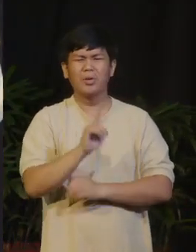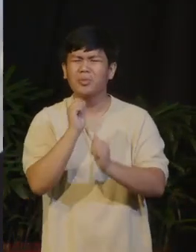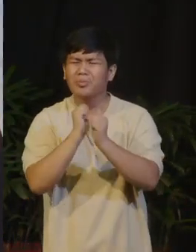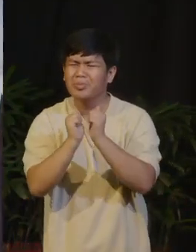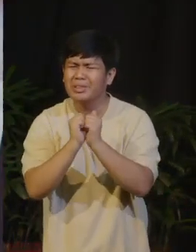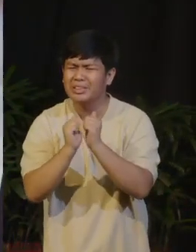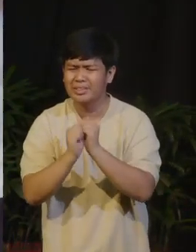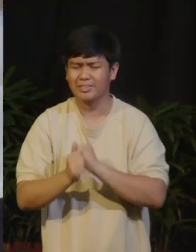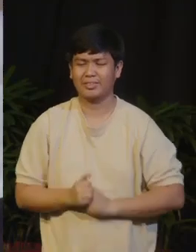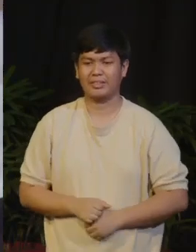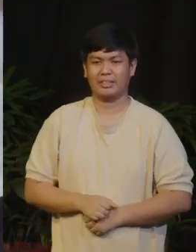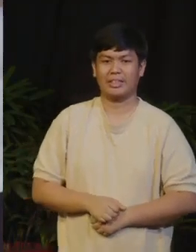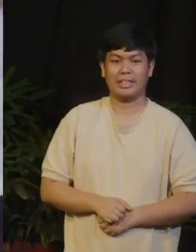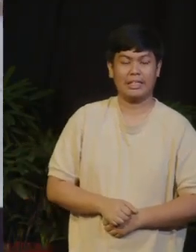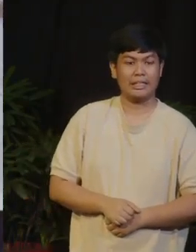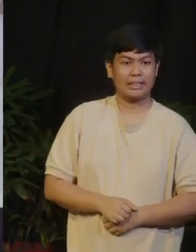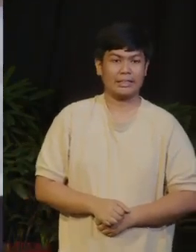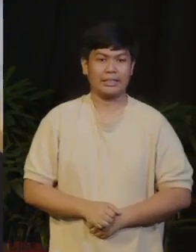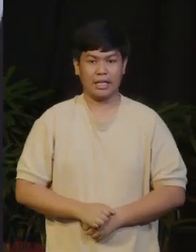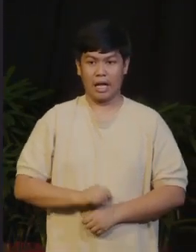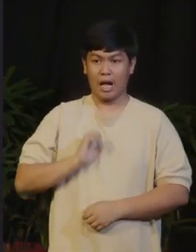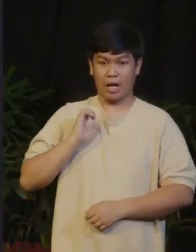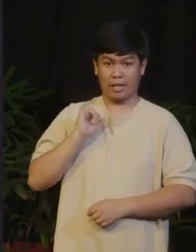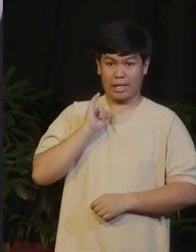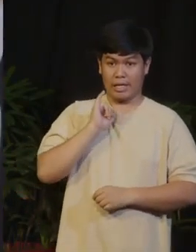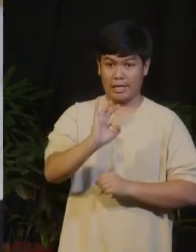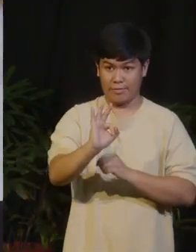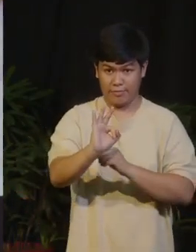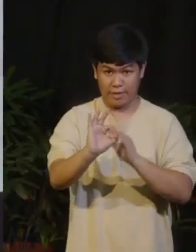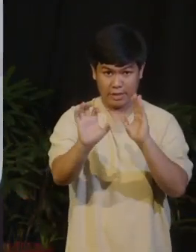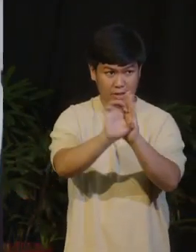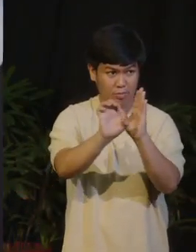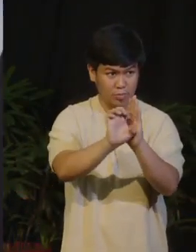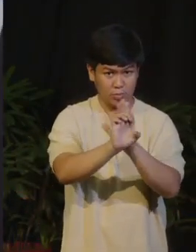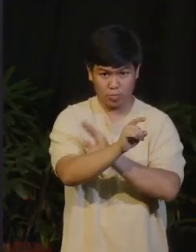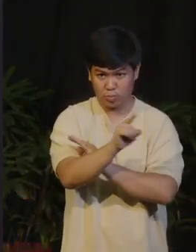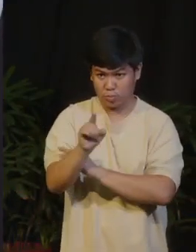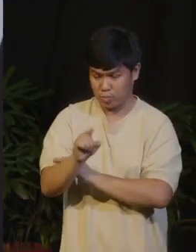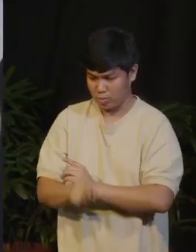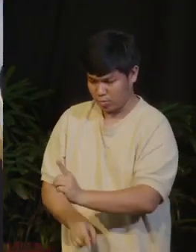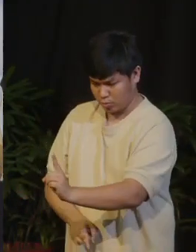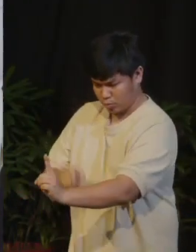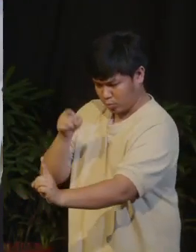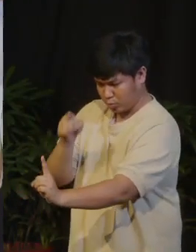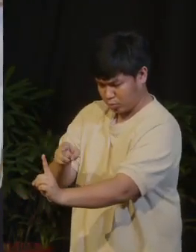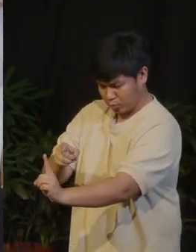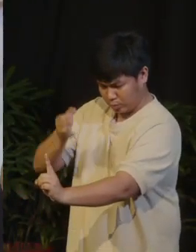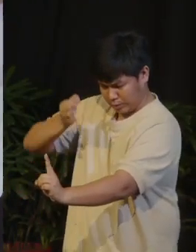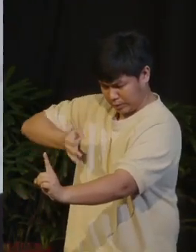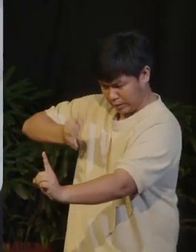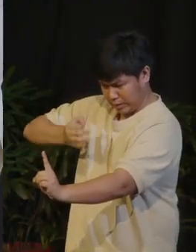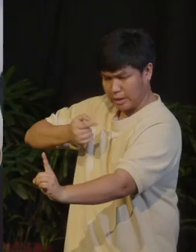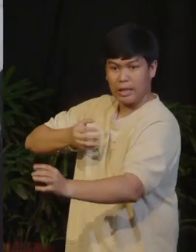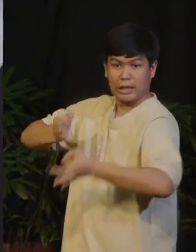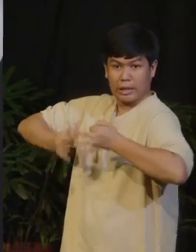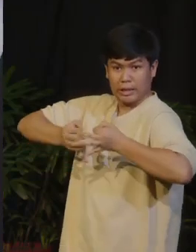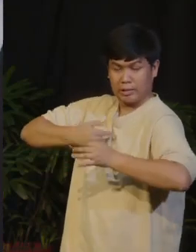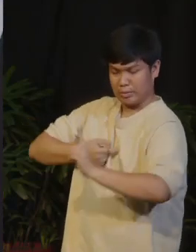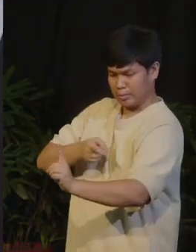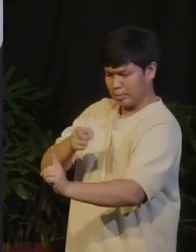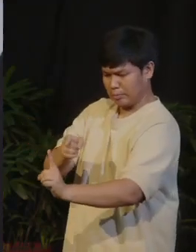pangalan ng Diyos, ang pag nag-judge ka na mapagkundina, ang judgment dito yung